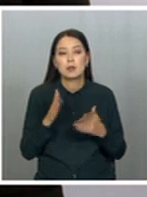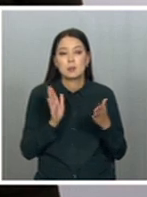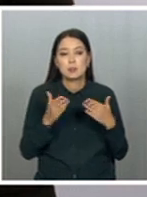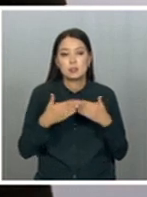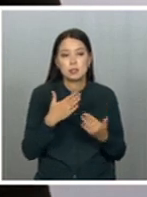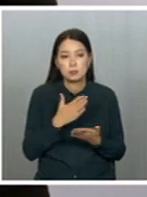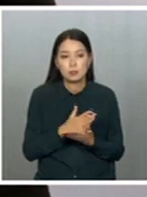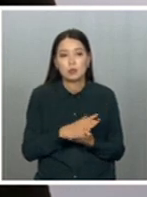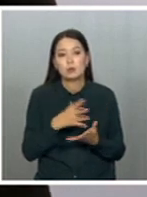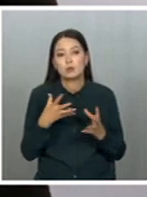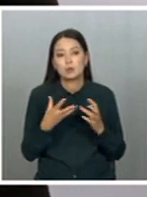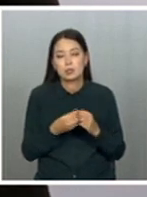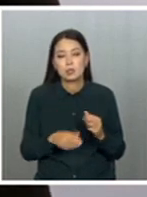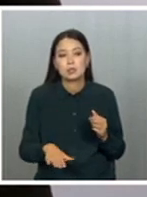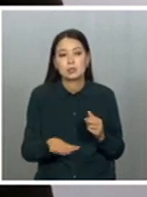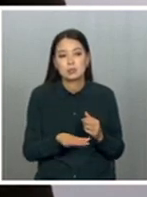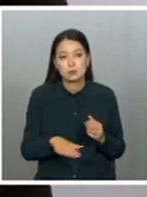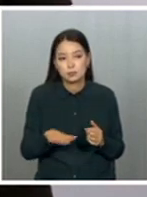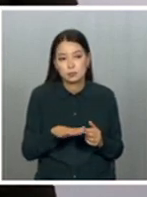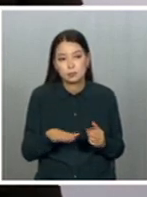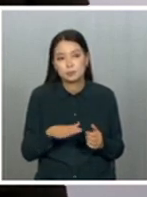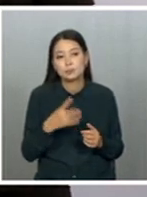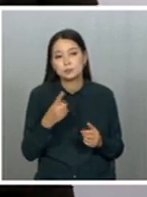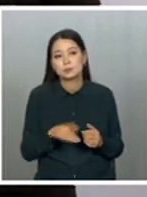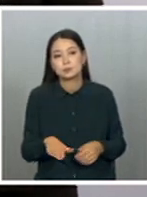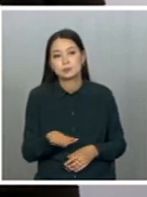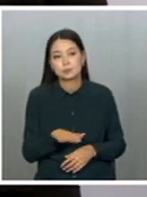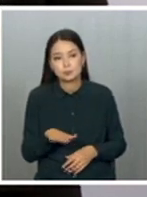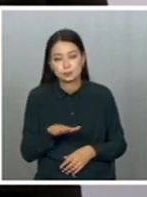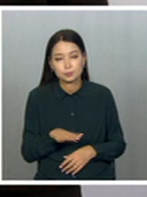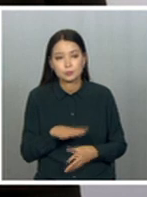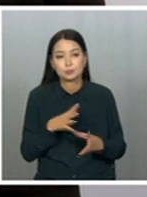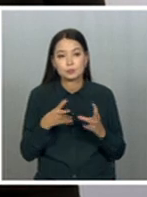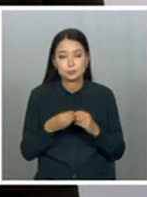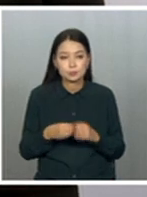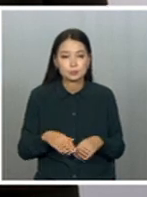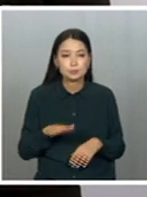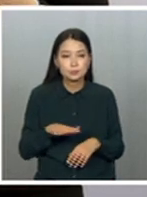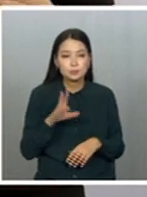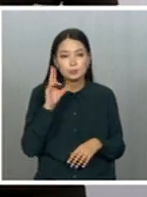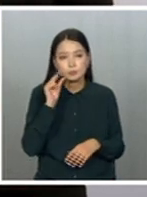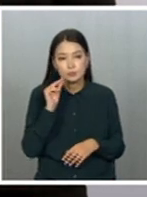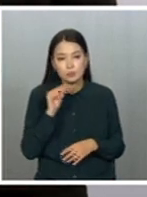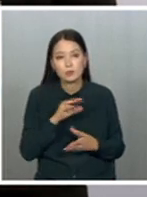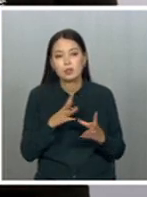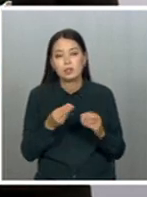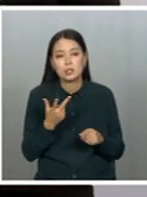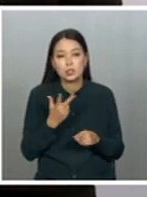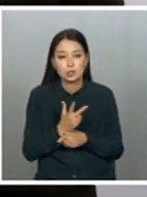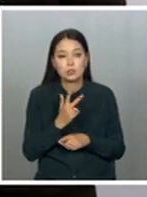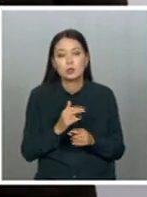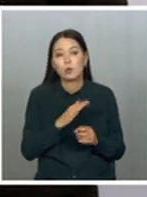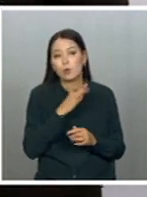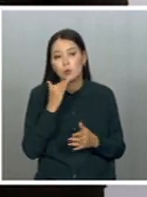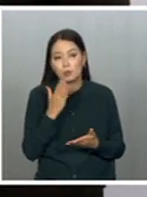Яғни, табанындағы, бір табанындағы көп бұрыштың төбелерінің санынан 3 есе көп болып тұр,